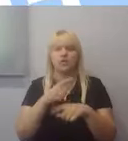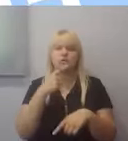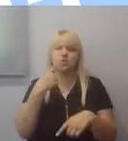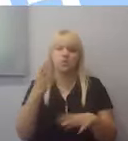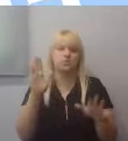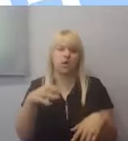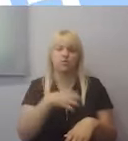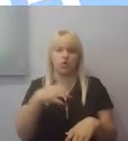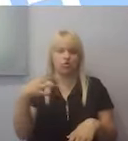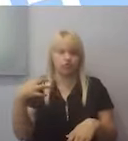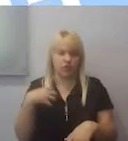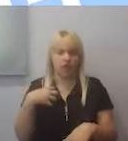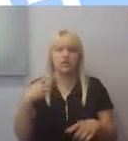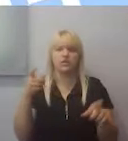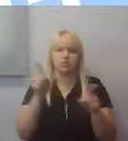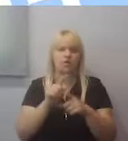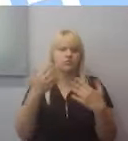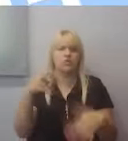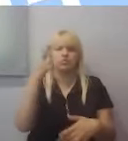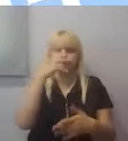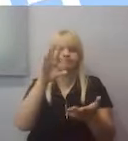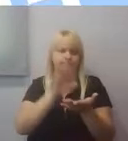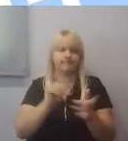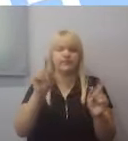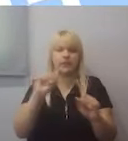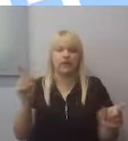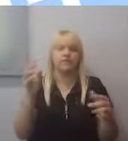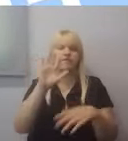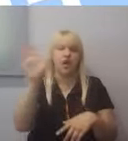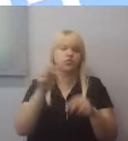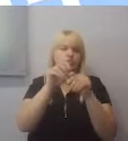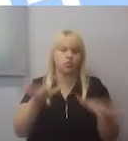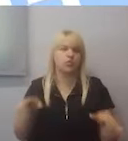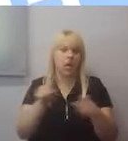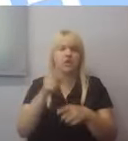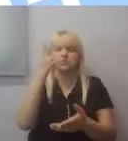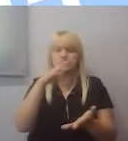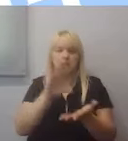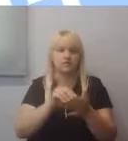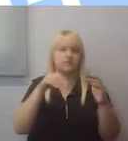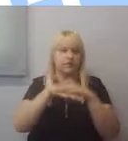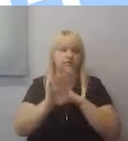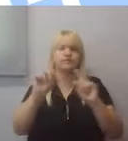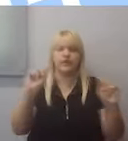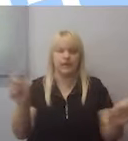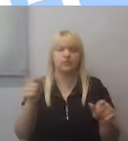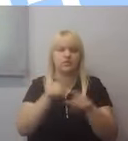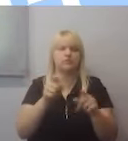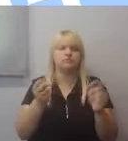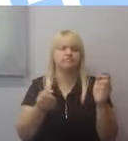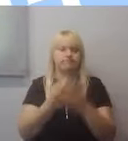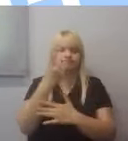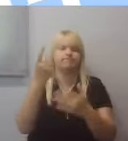jau ir pieredze valsts struktūrām ir pieredze ar evakuāciju un tā izpaužas šādos notikumos ja kur piemēram